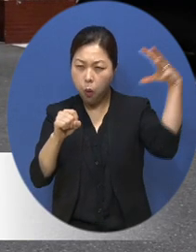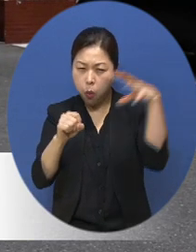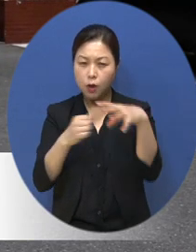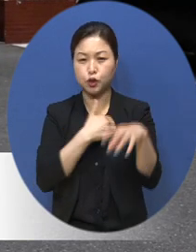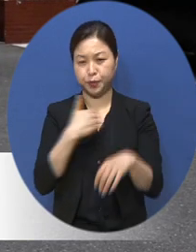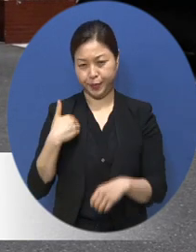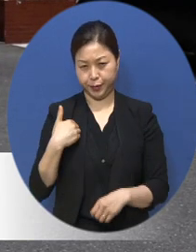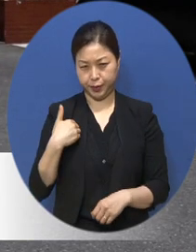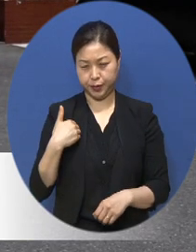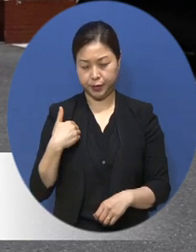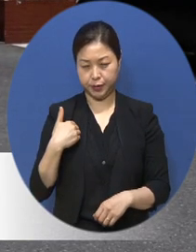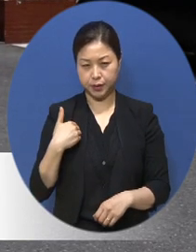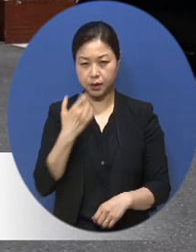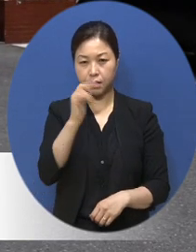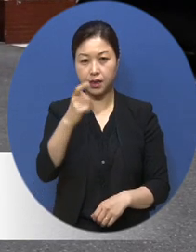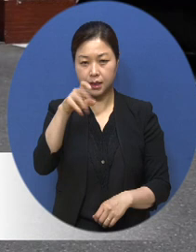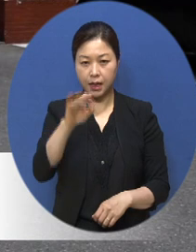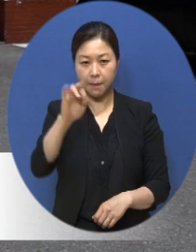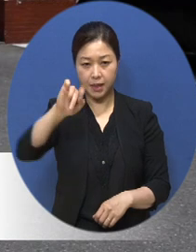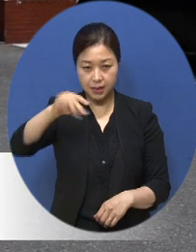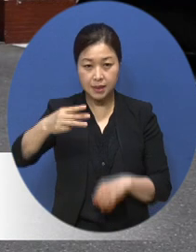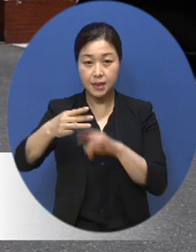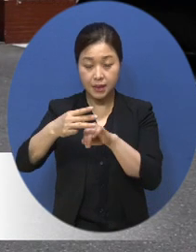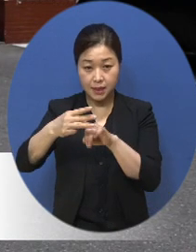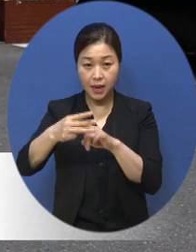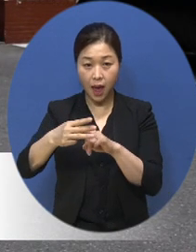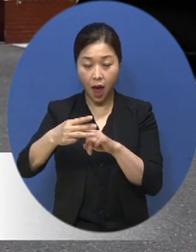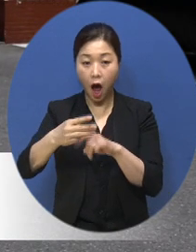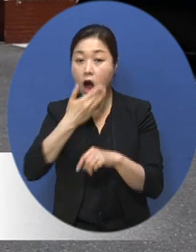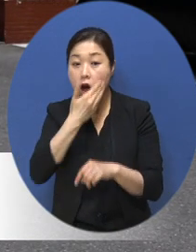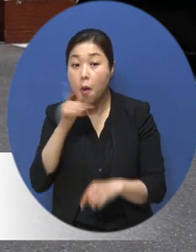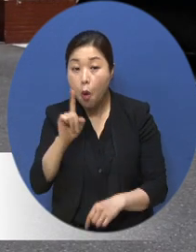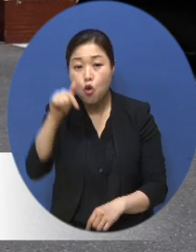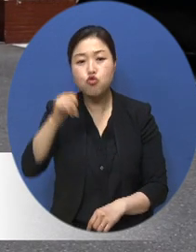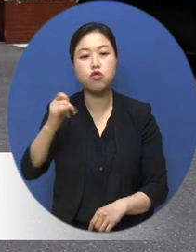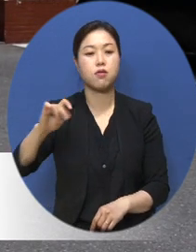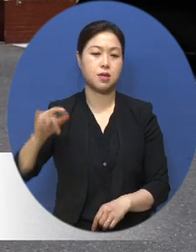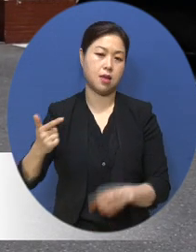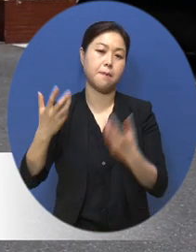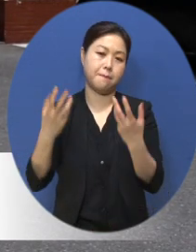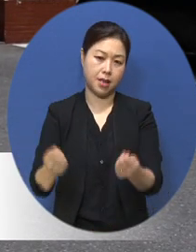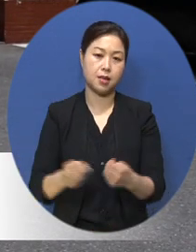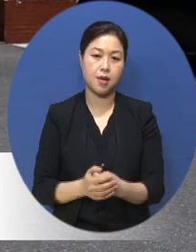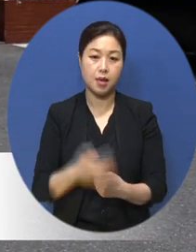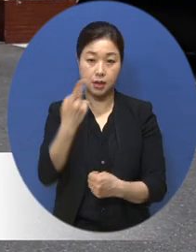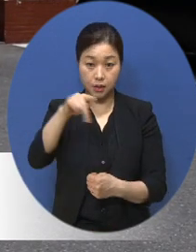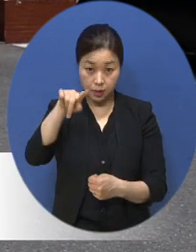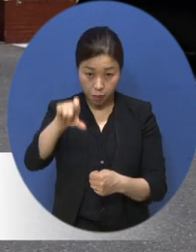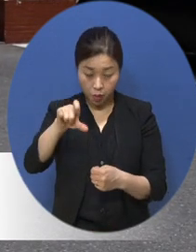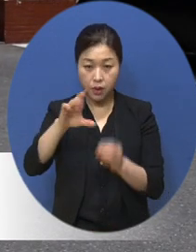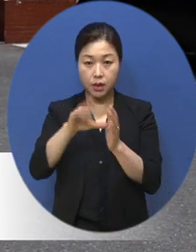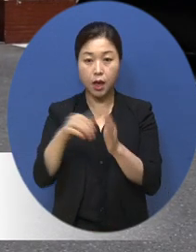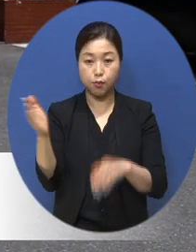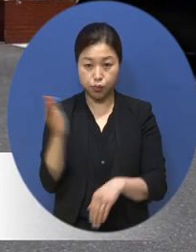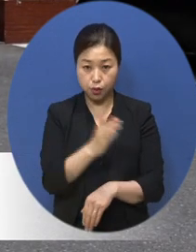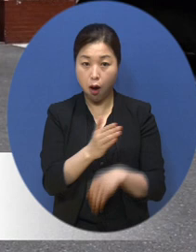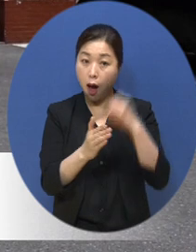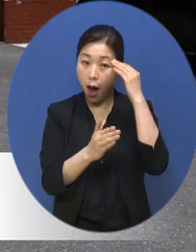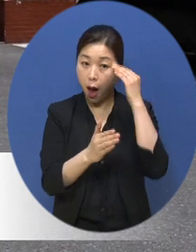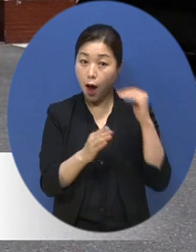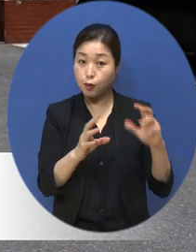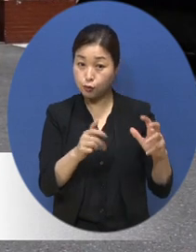많아서 광양 매실에는 구연산 함량이 매우 높습니다. 그래서 2015년도부터